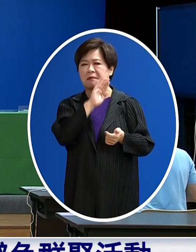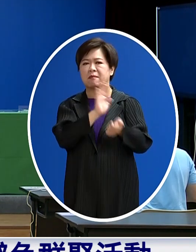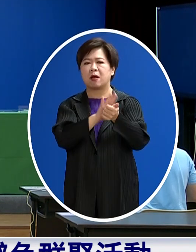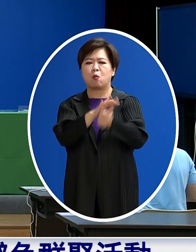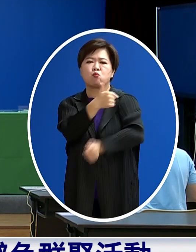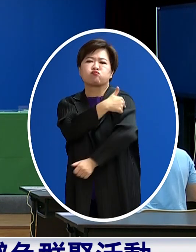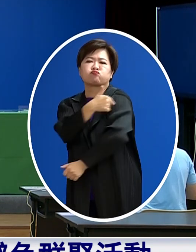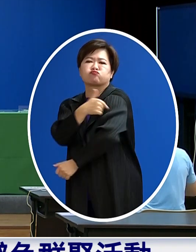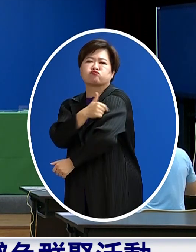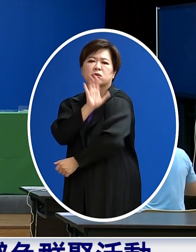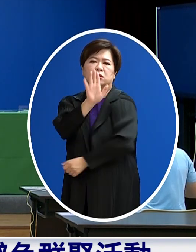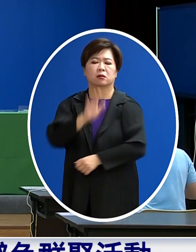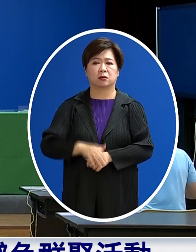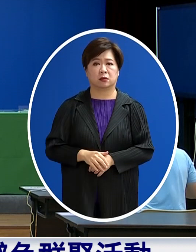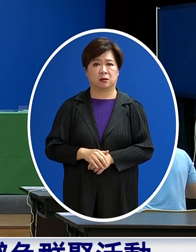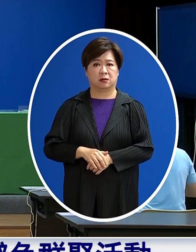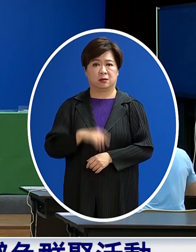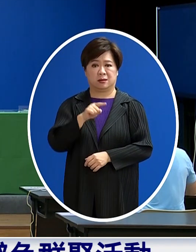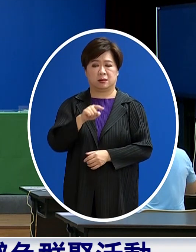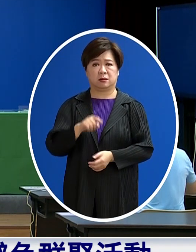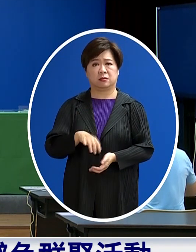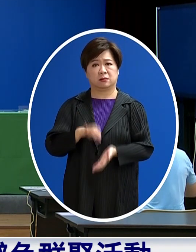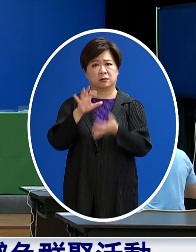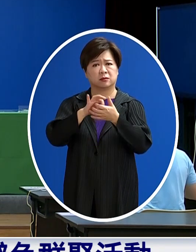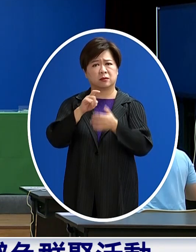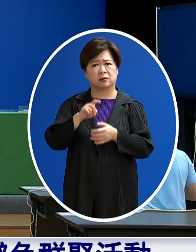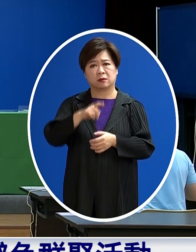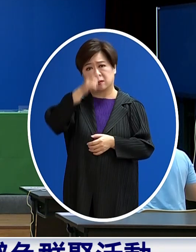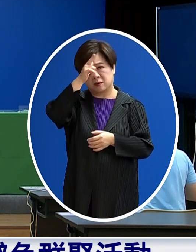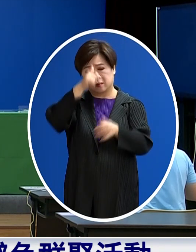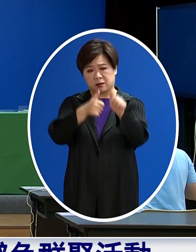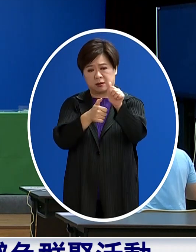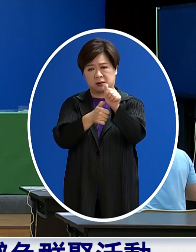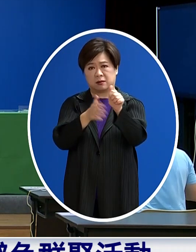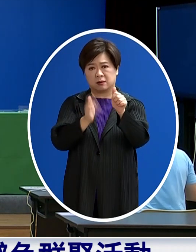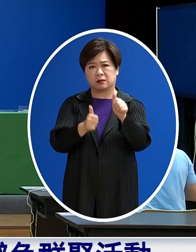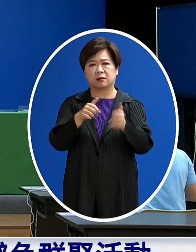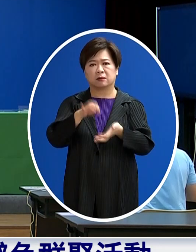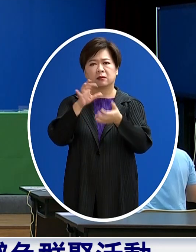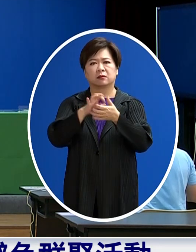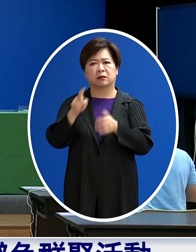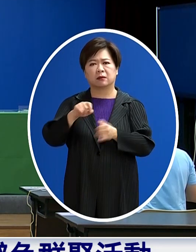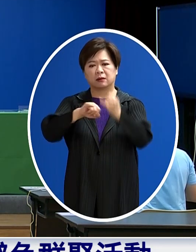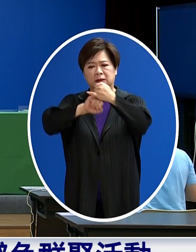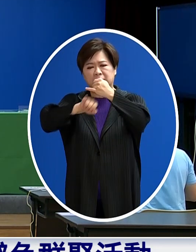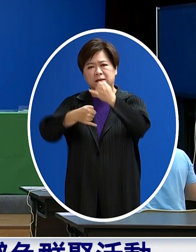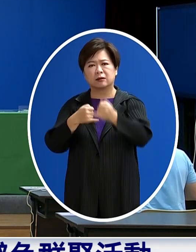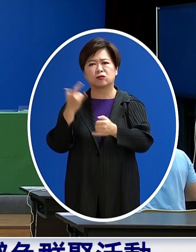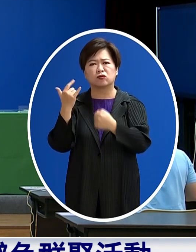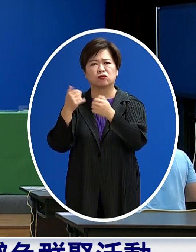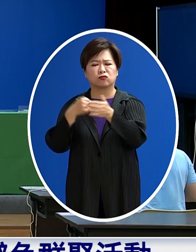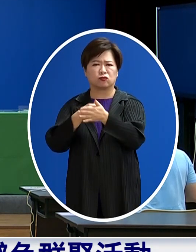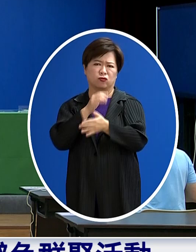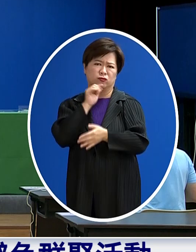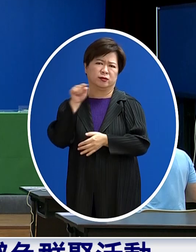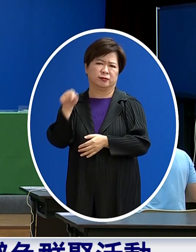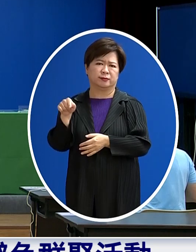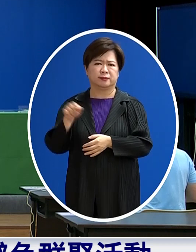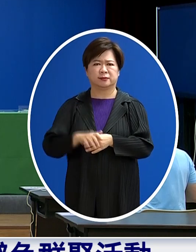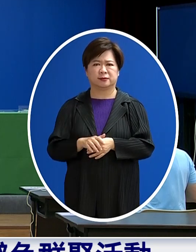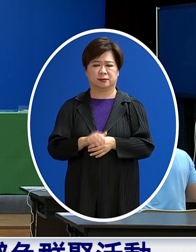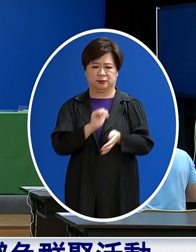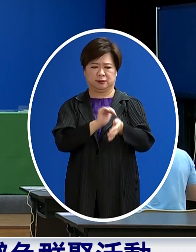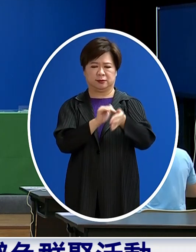说，丁守中呢其实是医院的董事，属于非医师人员，在2月初的时候就通报了中央指挥中